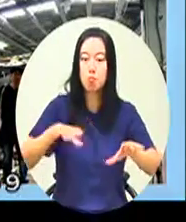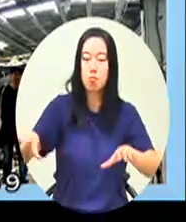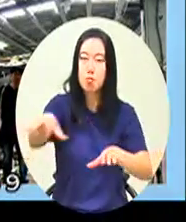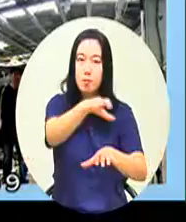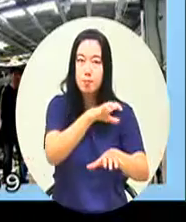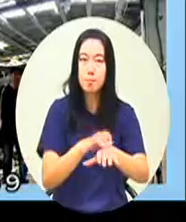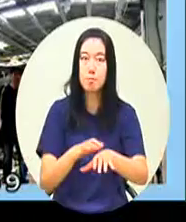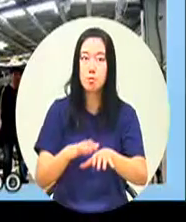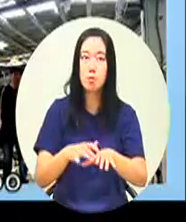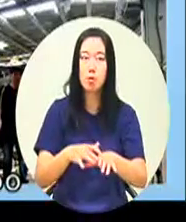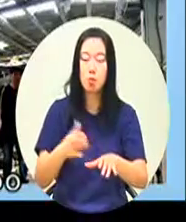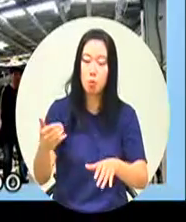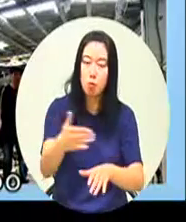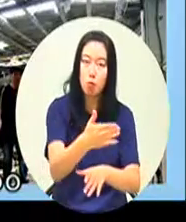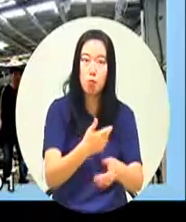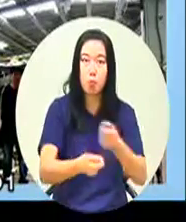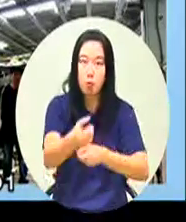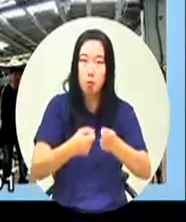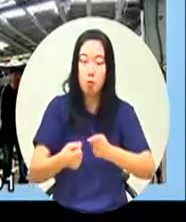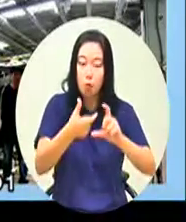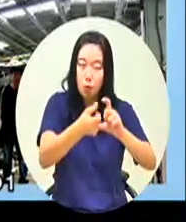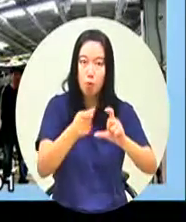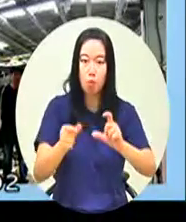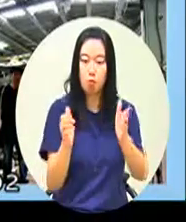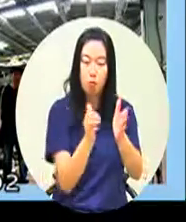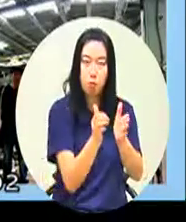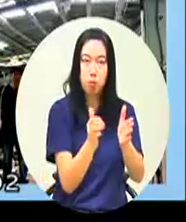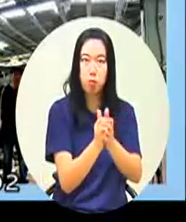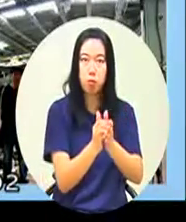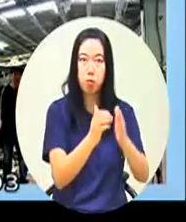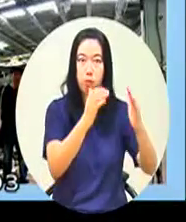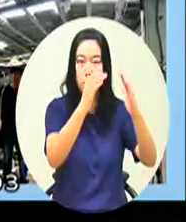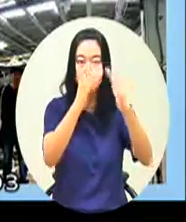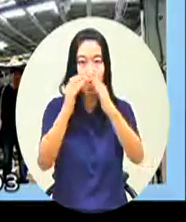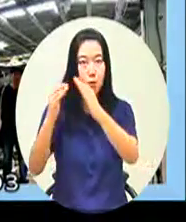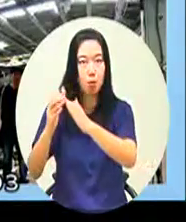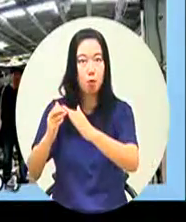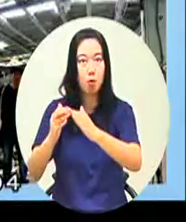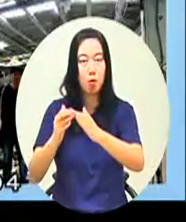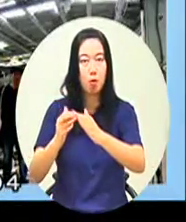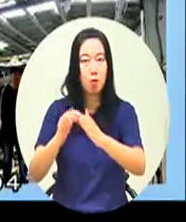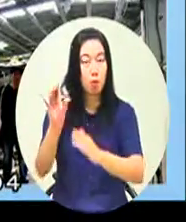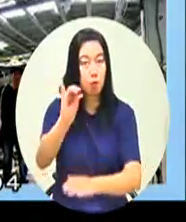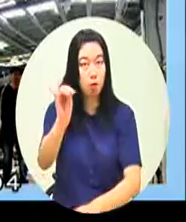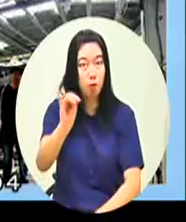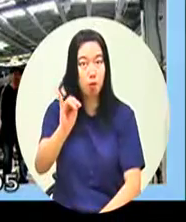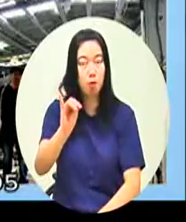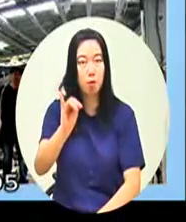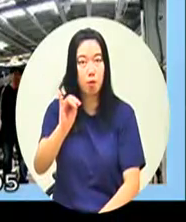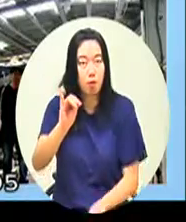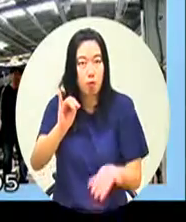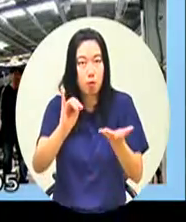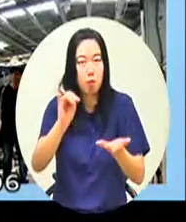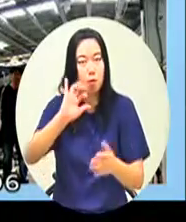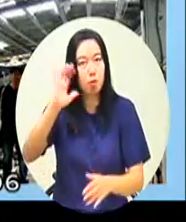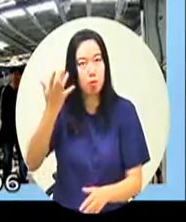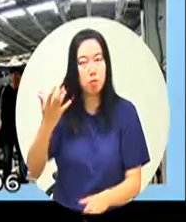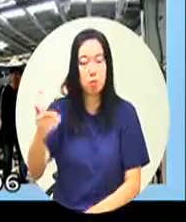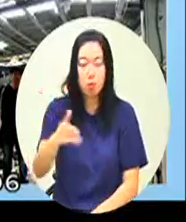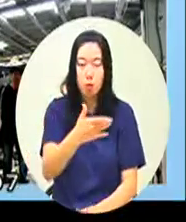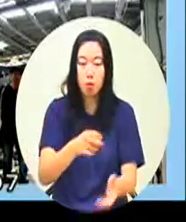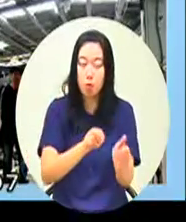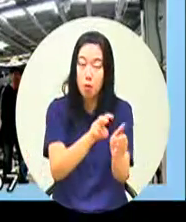区，他那边将近要有1000户的养殖户，唔过有养殖登记证的吼，都